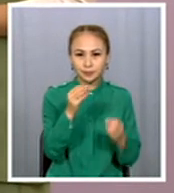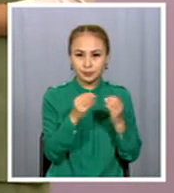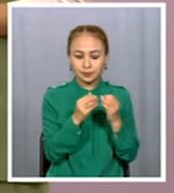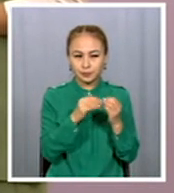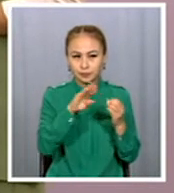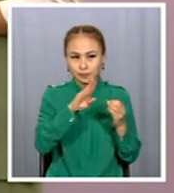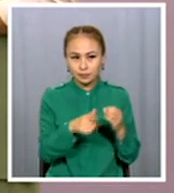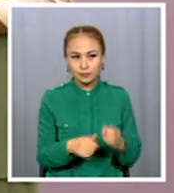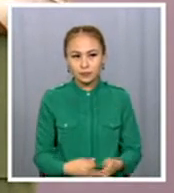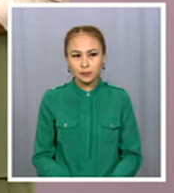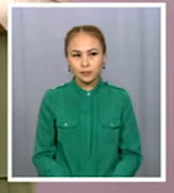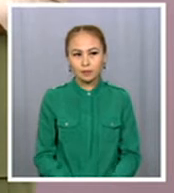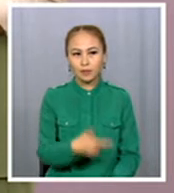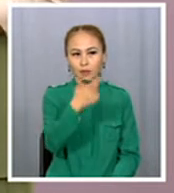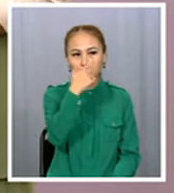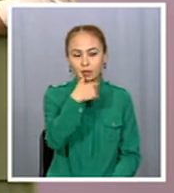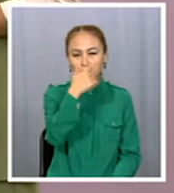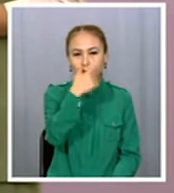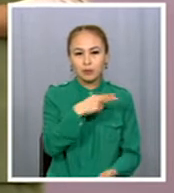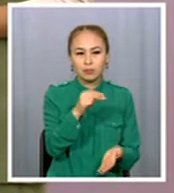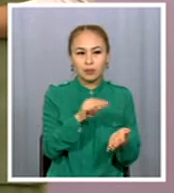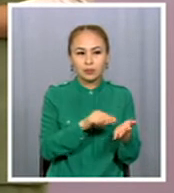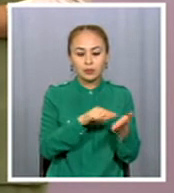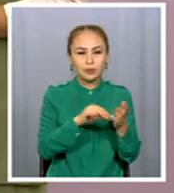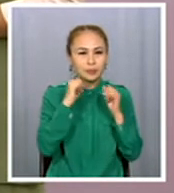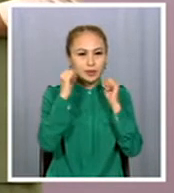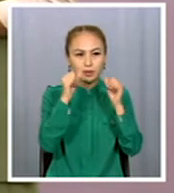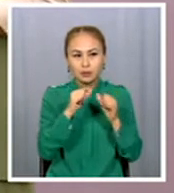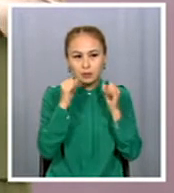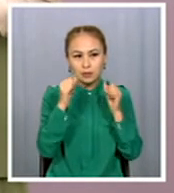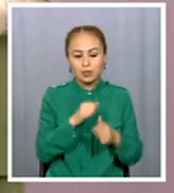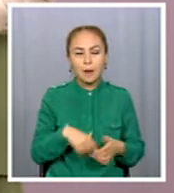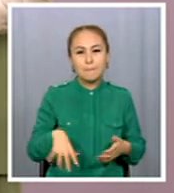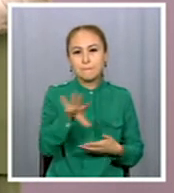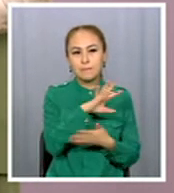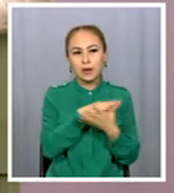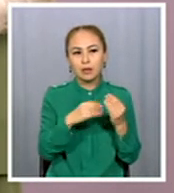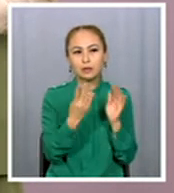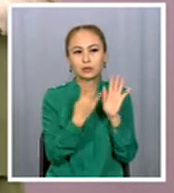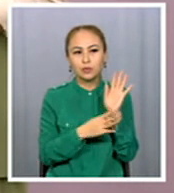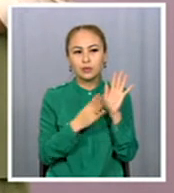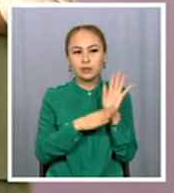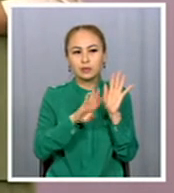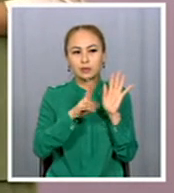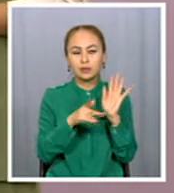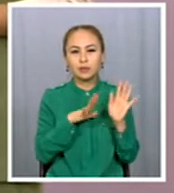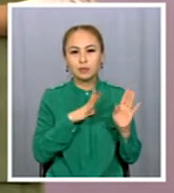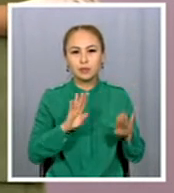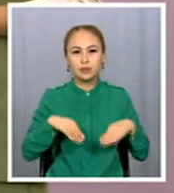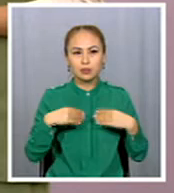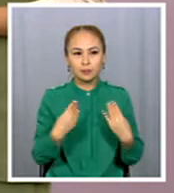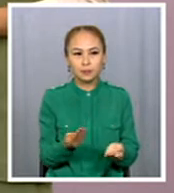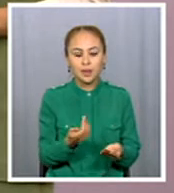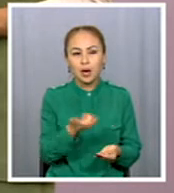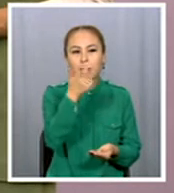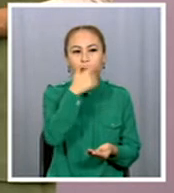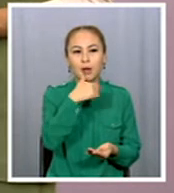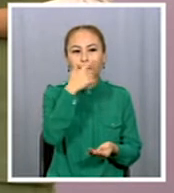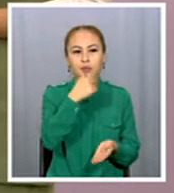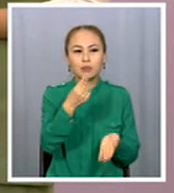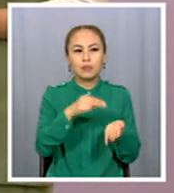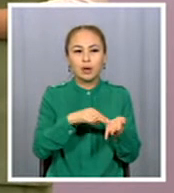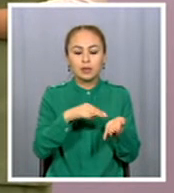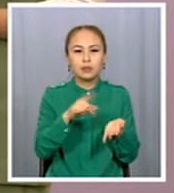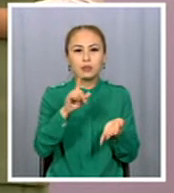теңге тұрады. Балмұздақтың бағасы белгісіз, барлығы 90 теңге берді. Балмұздақтың бағасын табу үшін